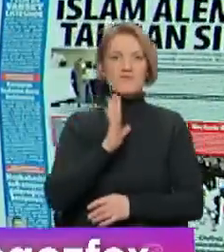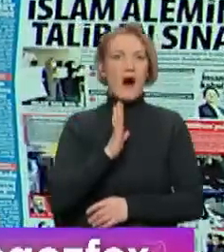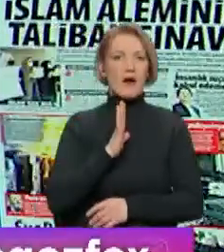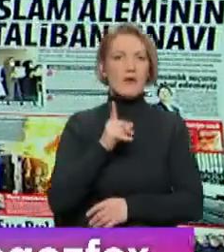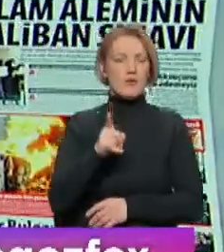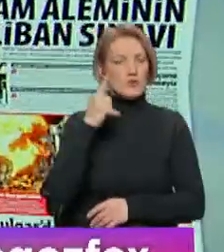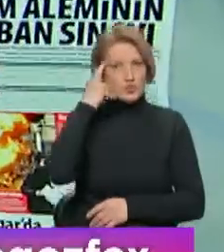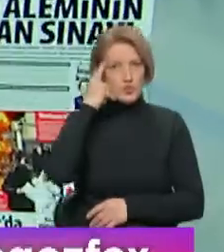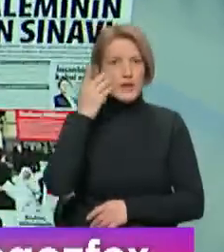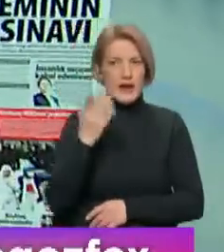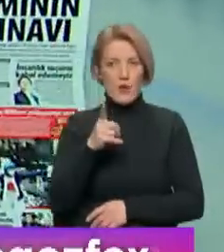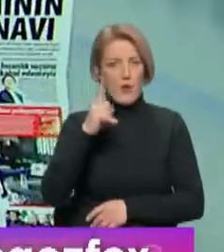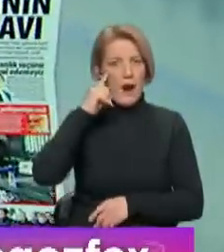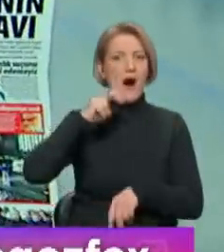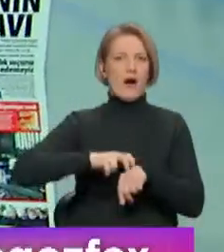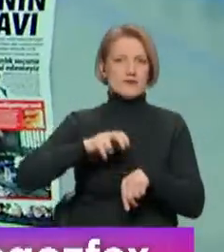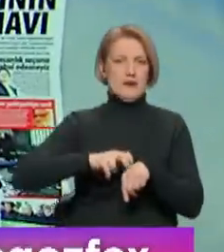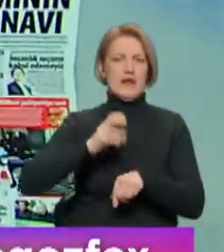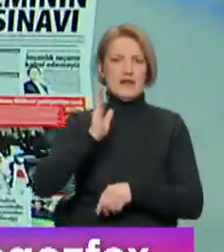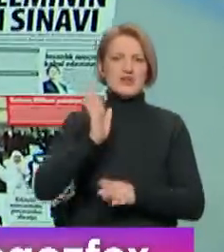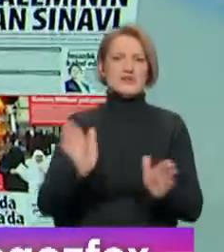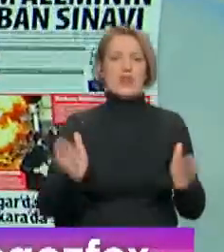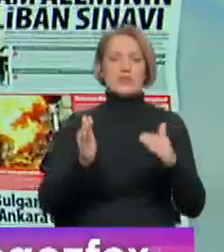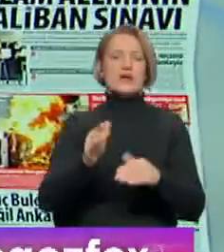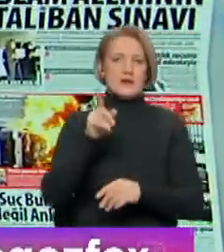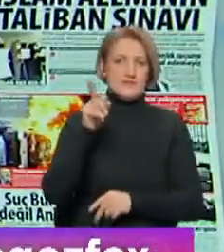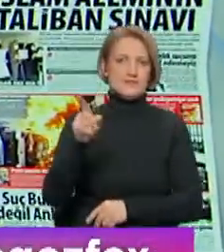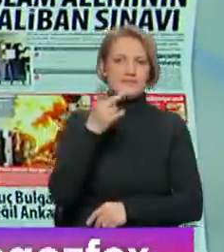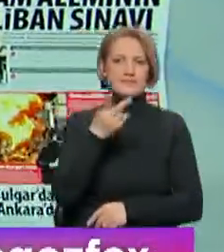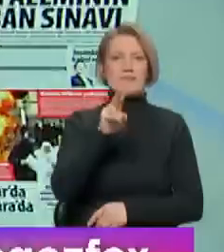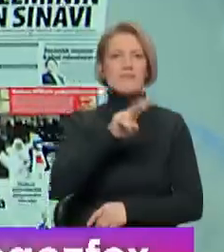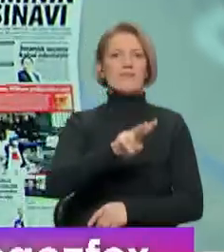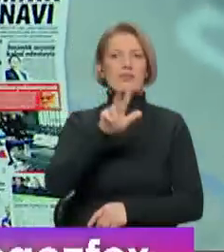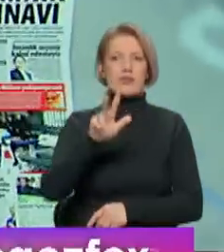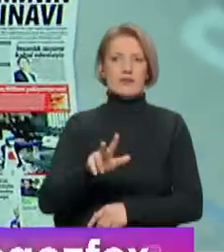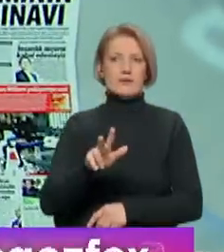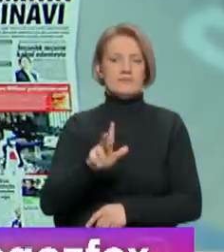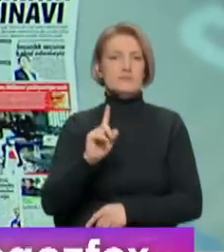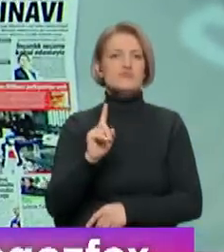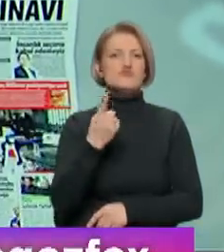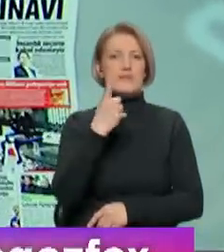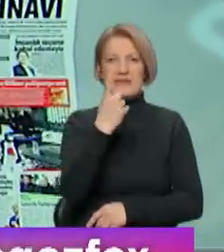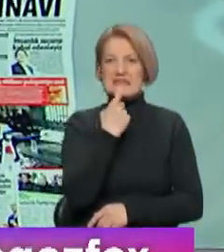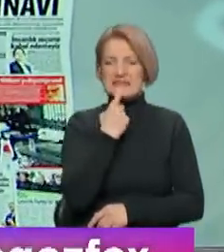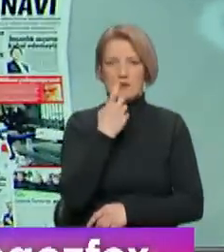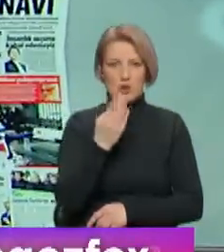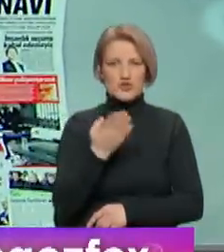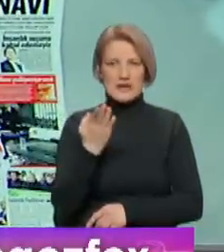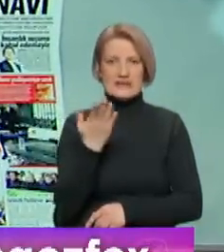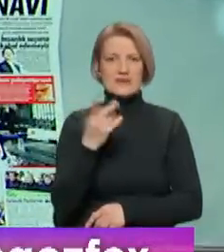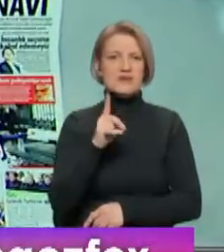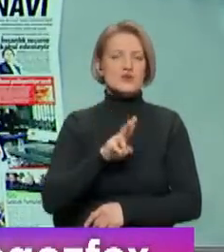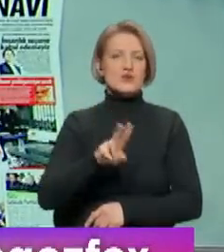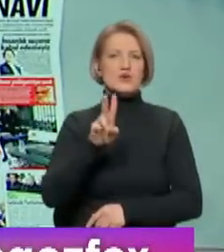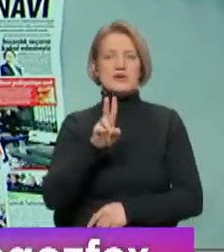Onu düşünerek onu hatırlayarak gidecek sandık başına 2023 müjdeli bir yıl mı olacak nasıl bir